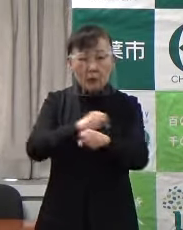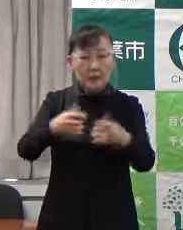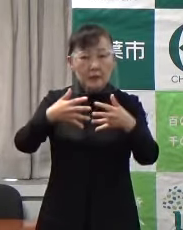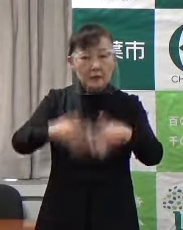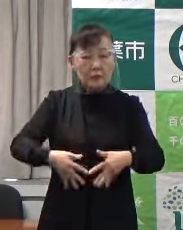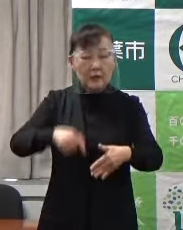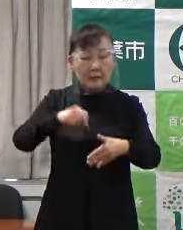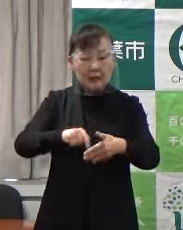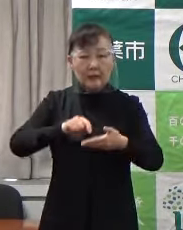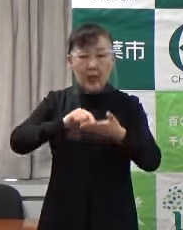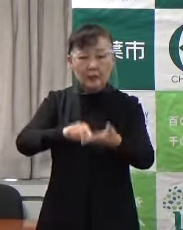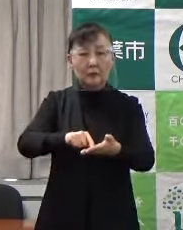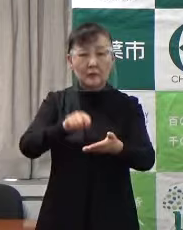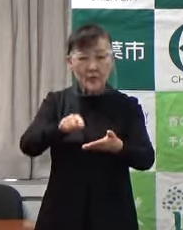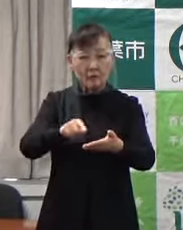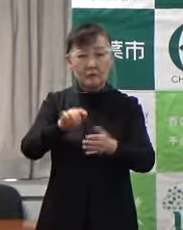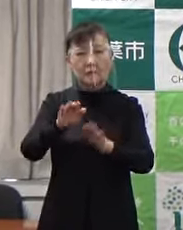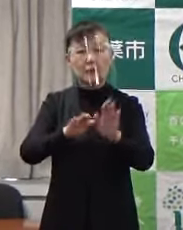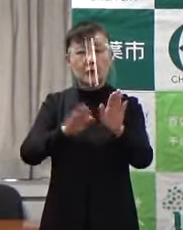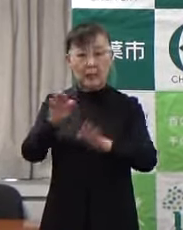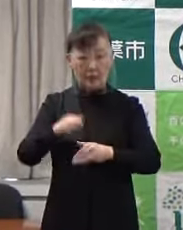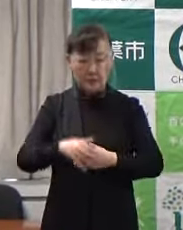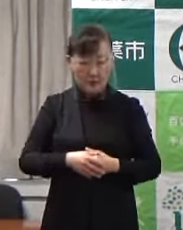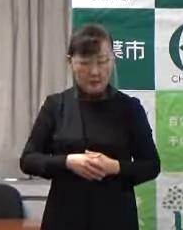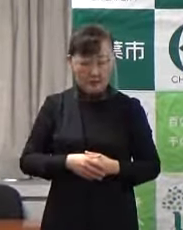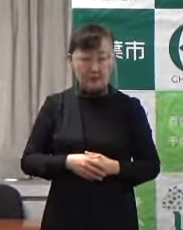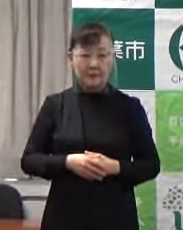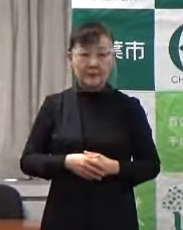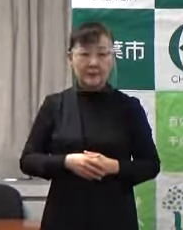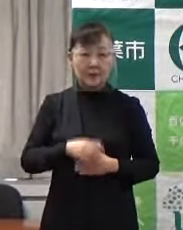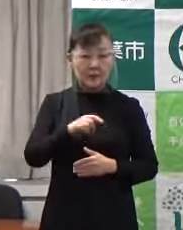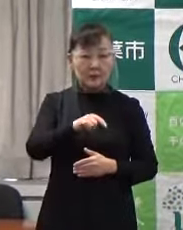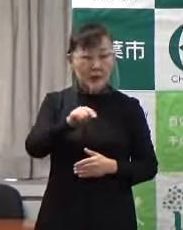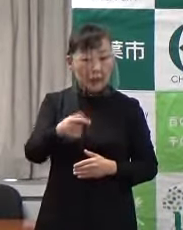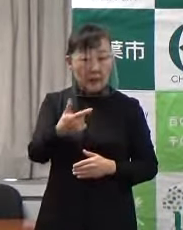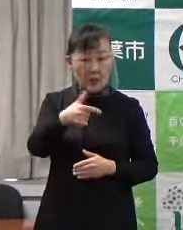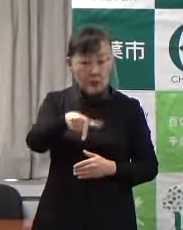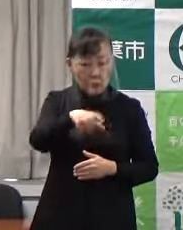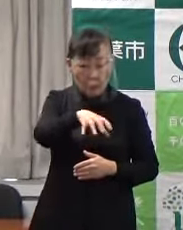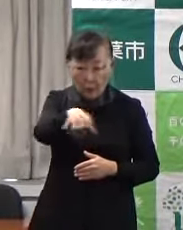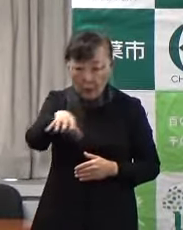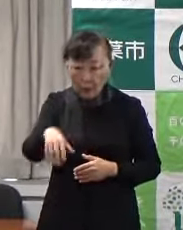で発注できるようにしているので、まあ、その中でそれぞれの部署が